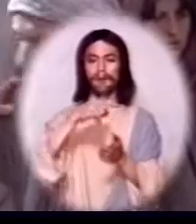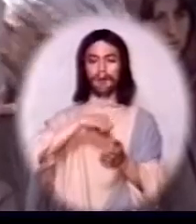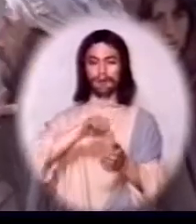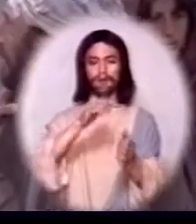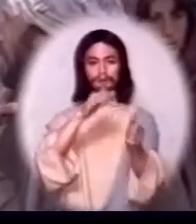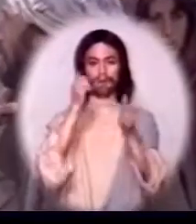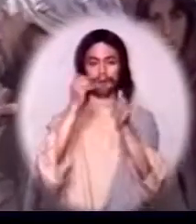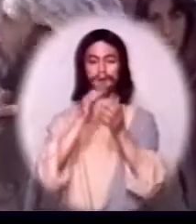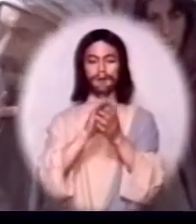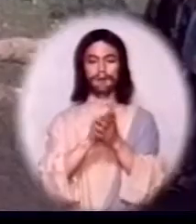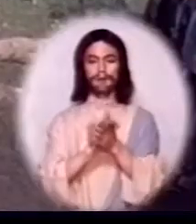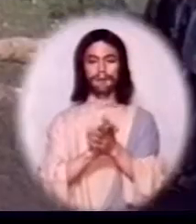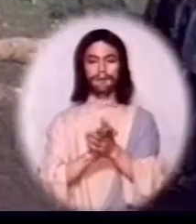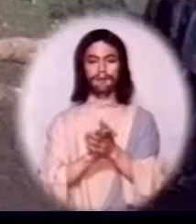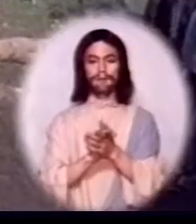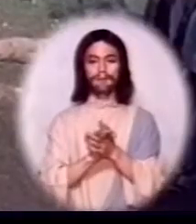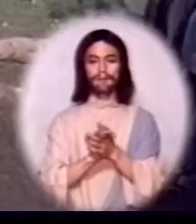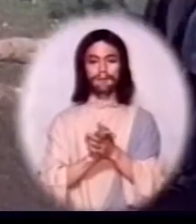네 아들을 데려오너라.